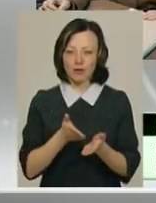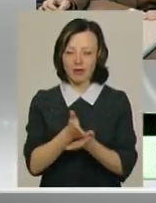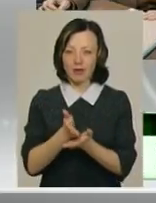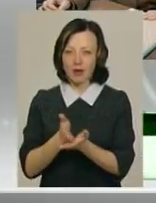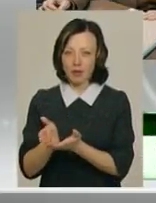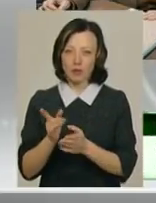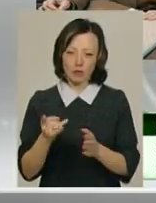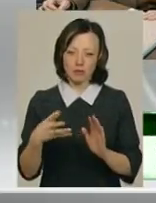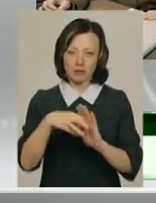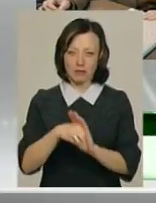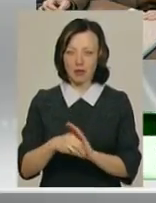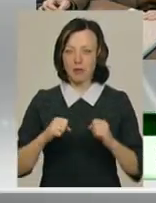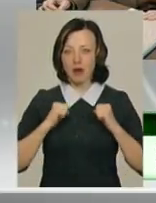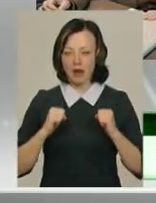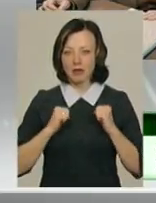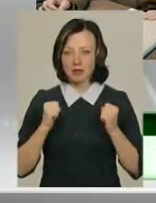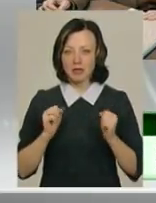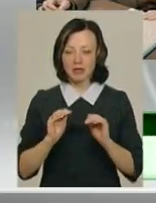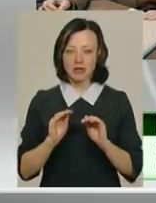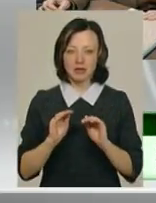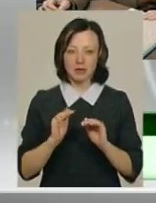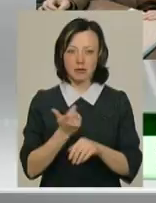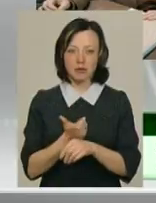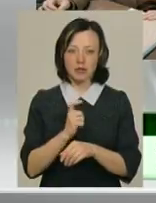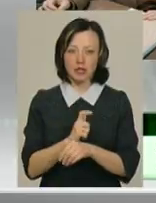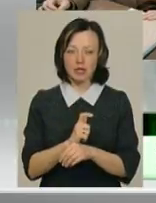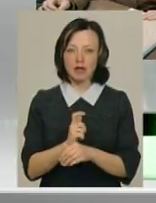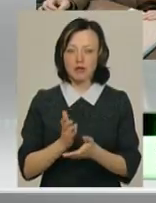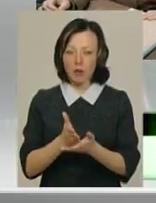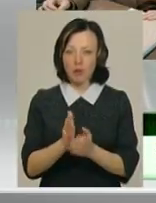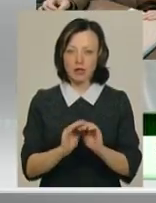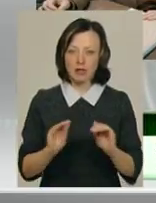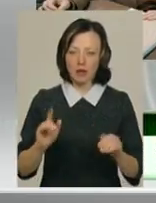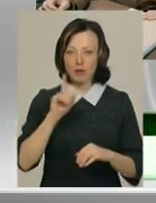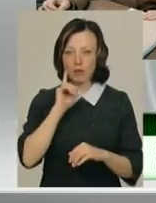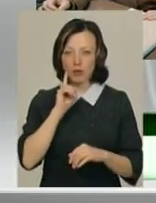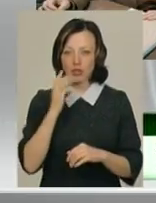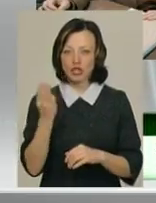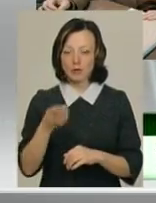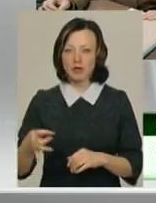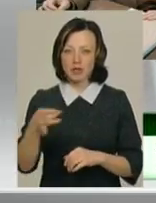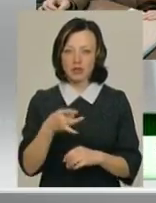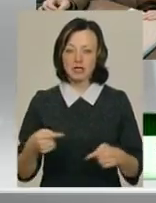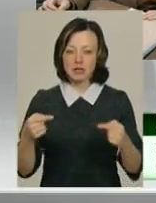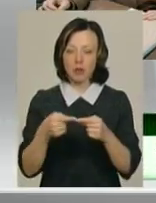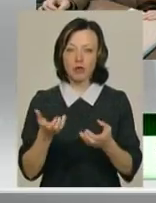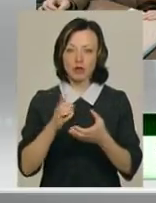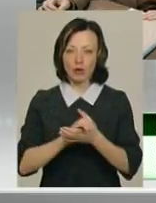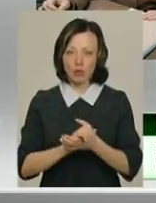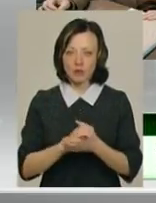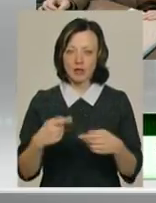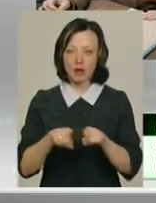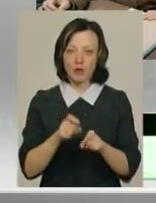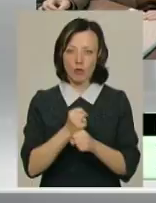будемо все це поєднувати, якось намагатися дітей більше спрямовувати, не тільки дітей, от молодші Шепетівщини, щоб вони саме познайомилися з